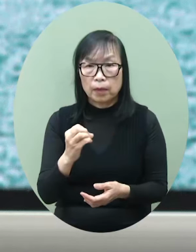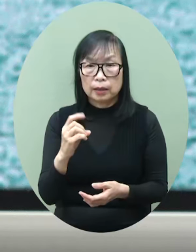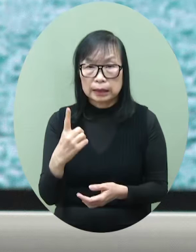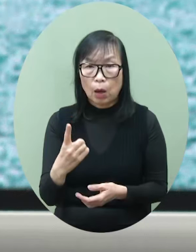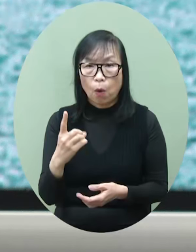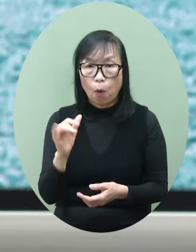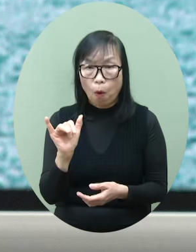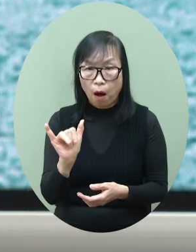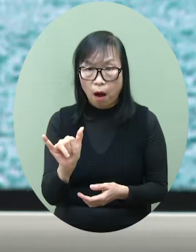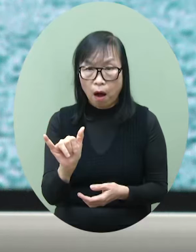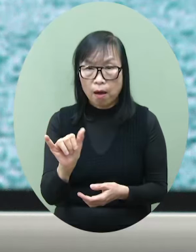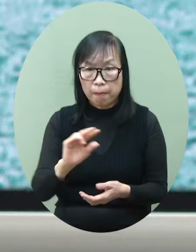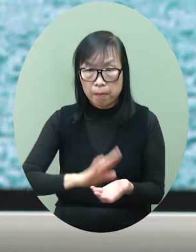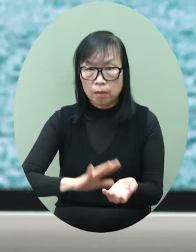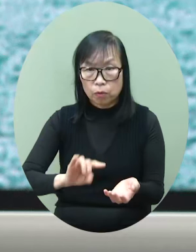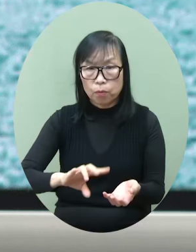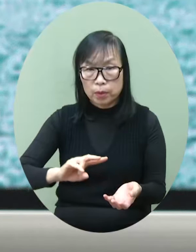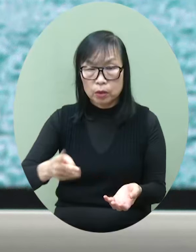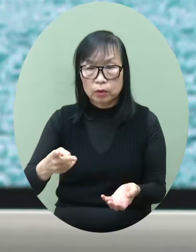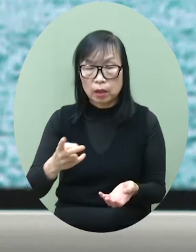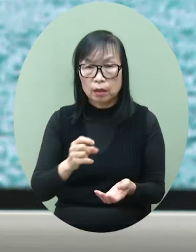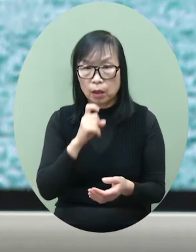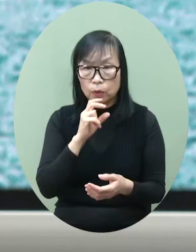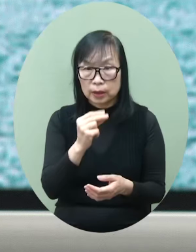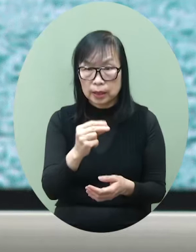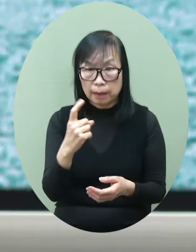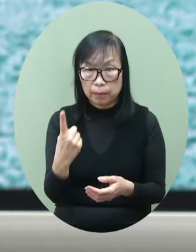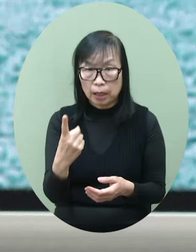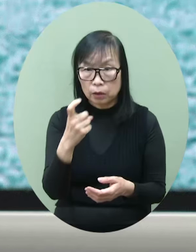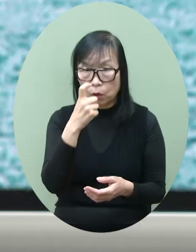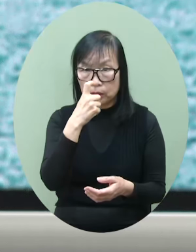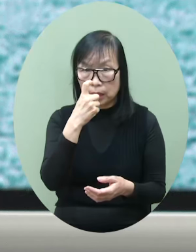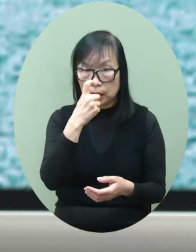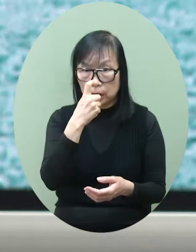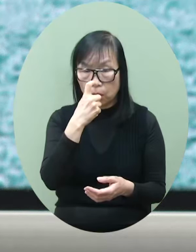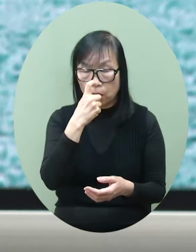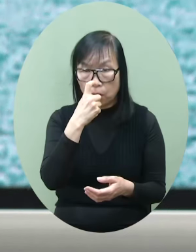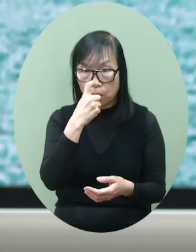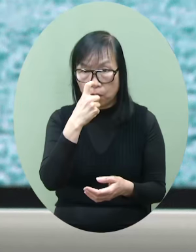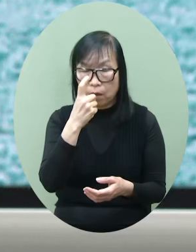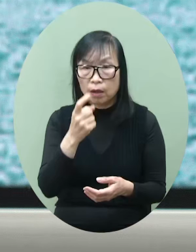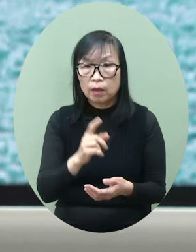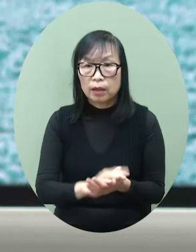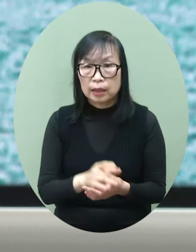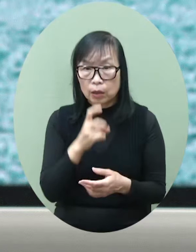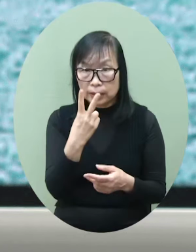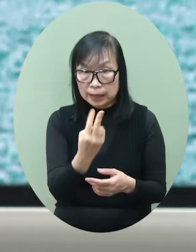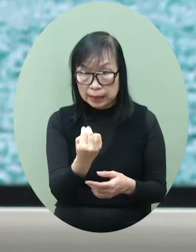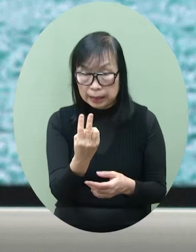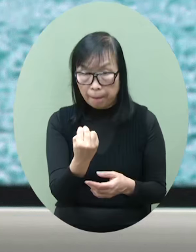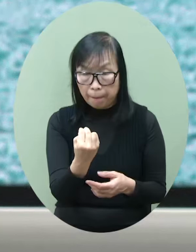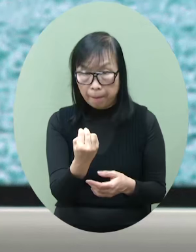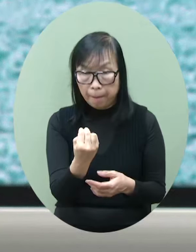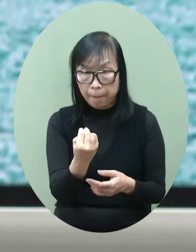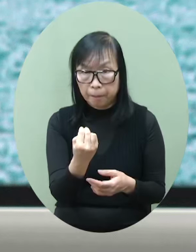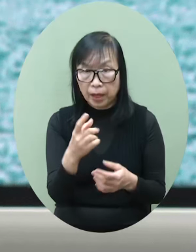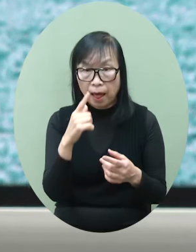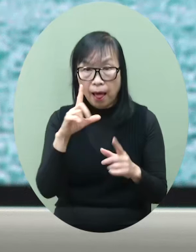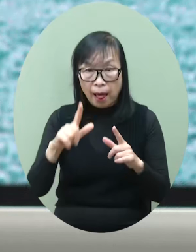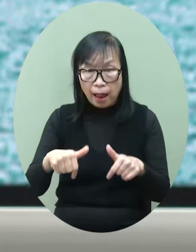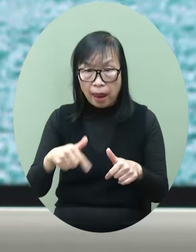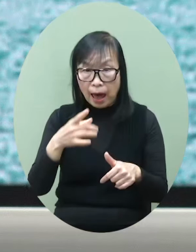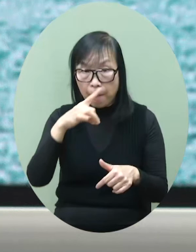的病毒株其中有七十一位是英國那隻有二十位是南非